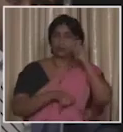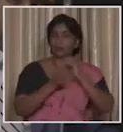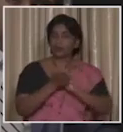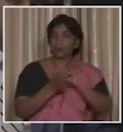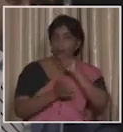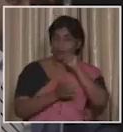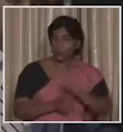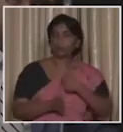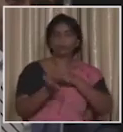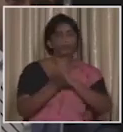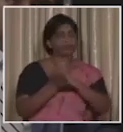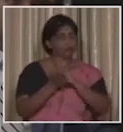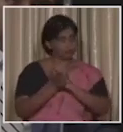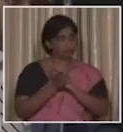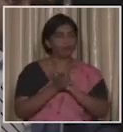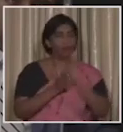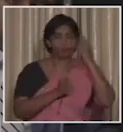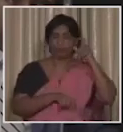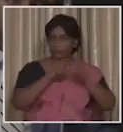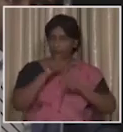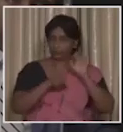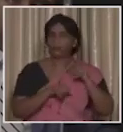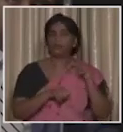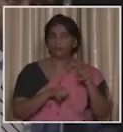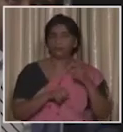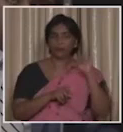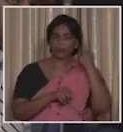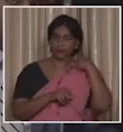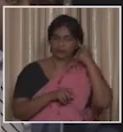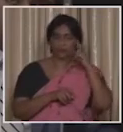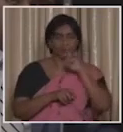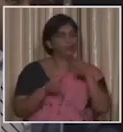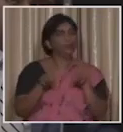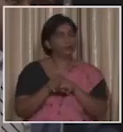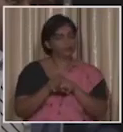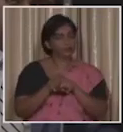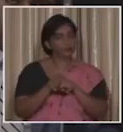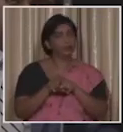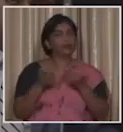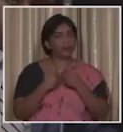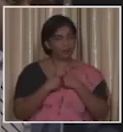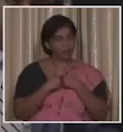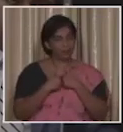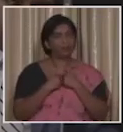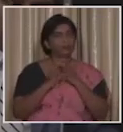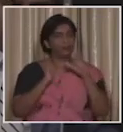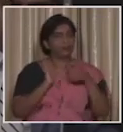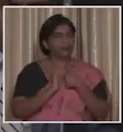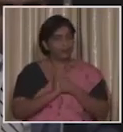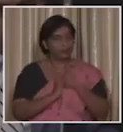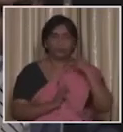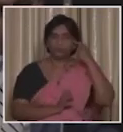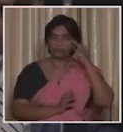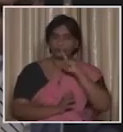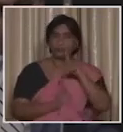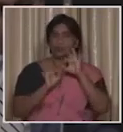වෙනුවෙන් සැබෑ හැඟීමෙන් කටයුතු කරන විශිෂ්ට පිරිසක් කියන කාරණේ අපි සෑම කෙනෙක්ම සිහිපත් කරනවා. ඒ නිසා අපි ඉතාම ගෞරවයෙන් එතුමා සිහිපත්